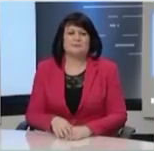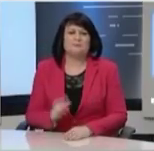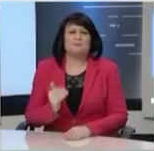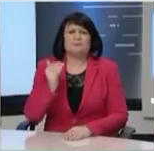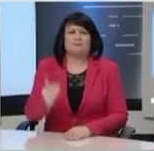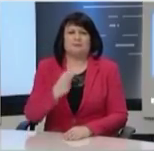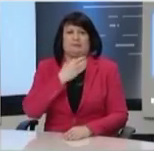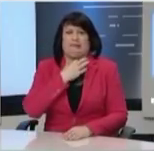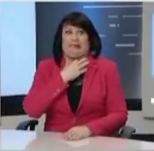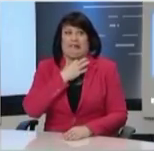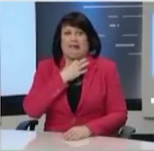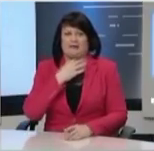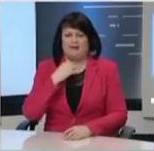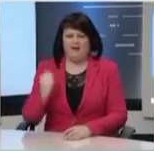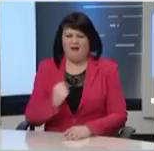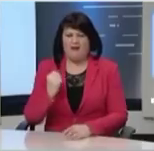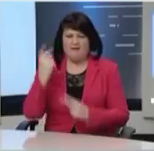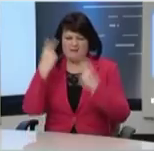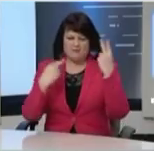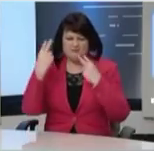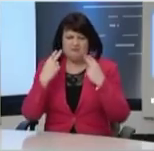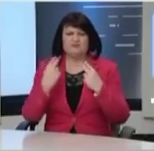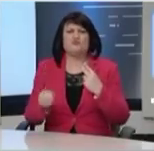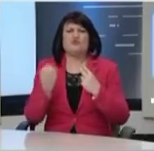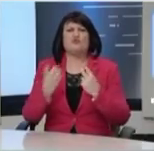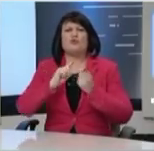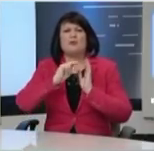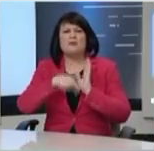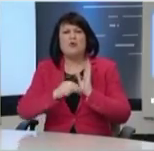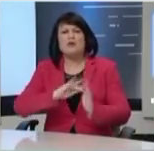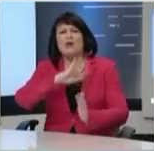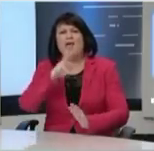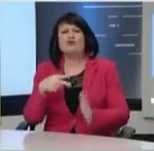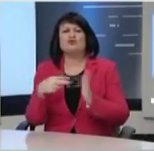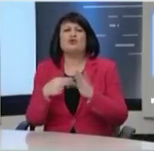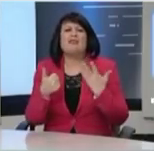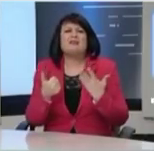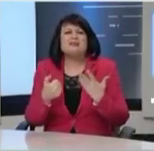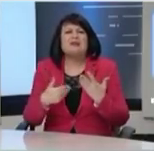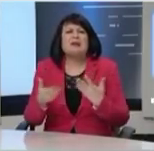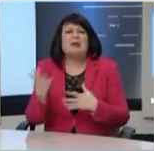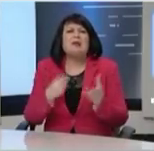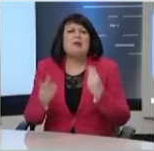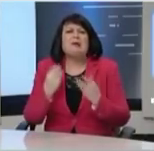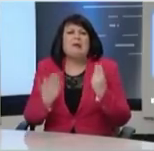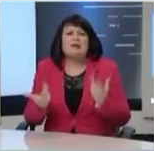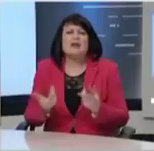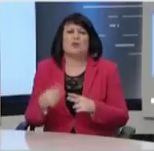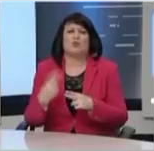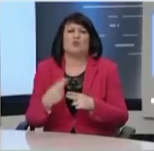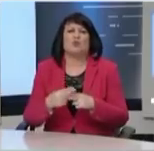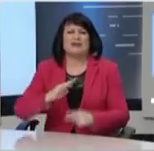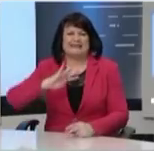της ασφιχτικής επιτροπίας, για νέα μνημόνια, για εκχώρηση κυριαρχίας μέχρι το 2060, για το